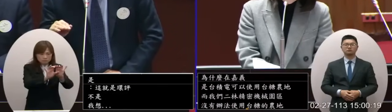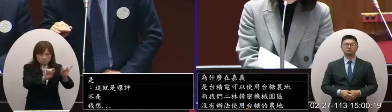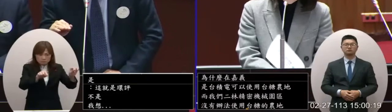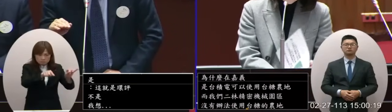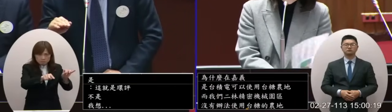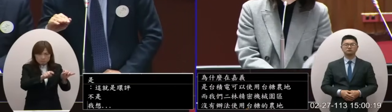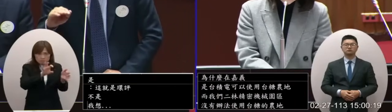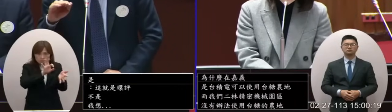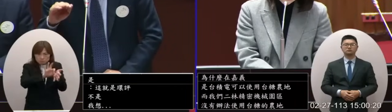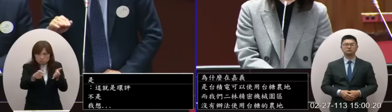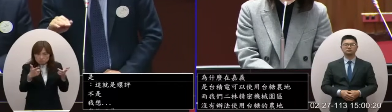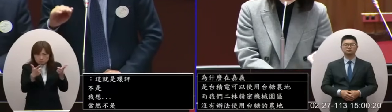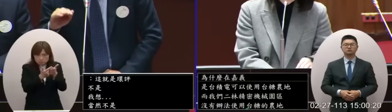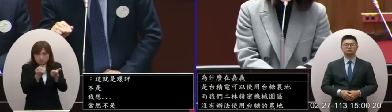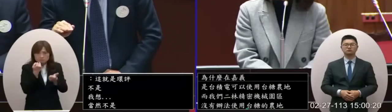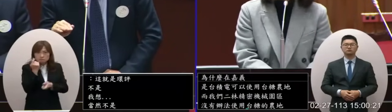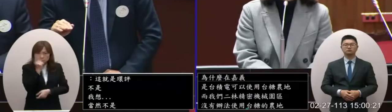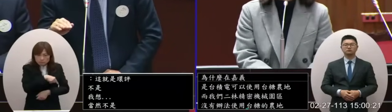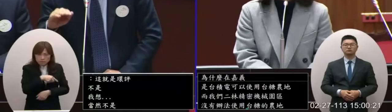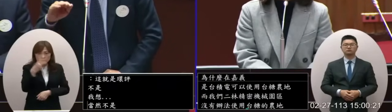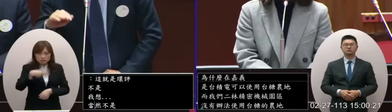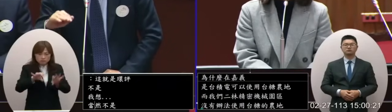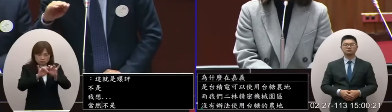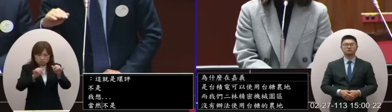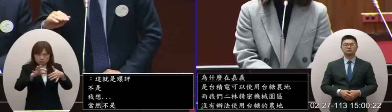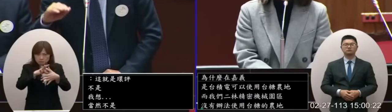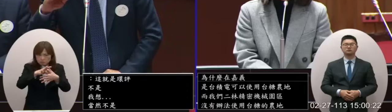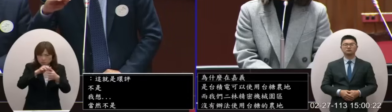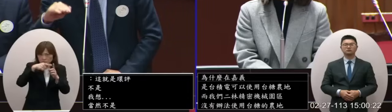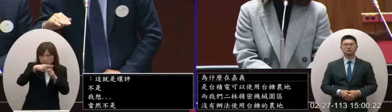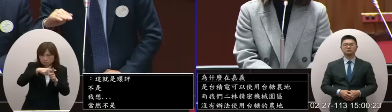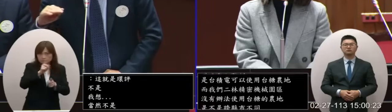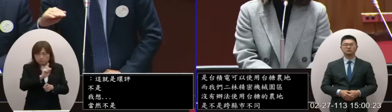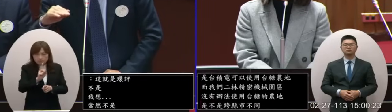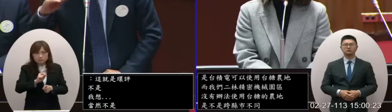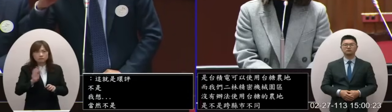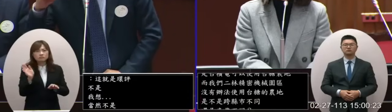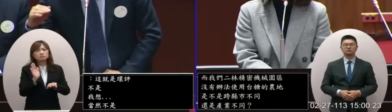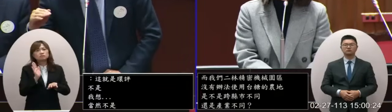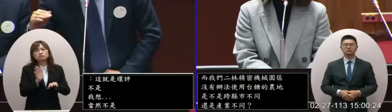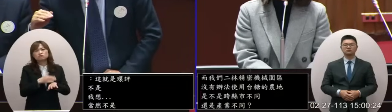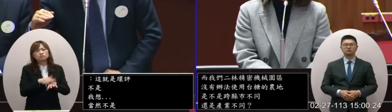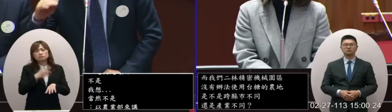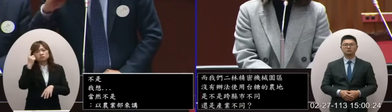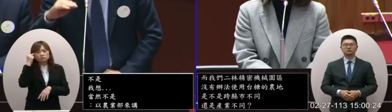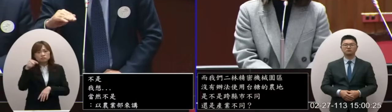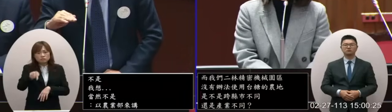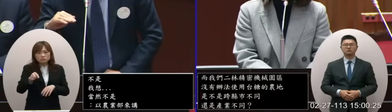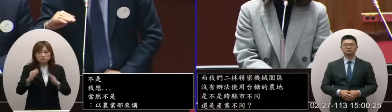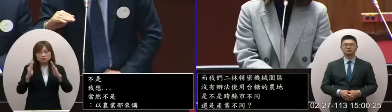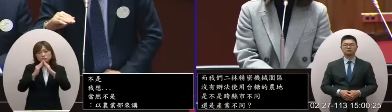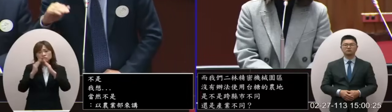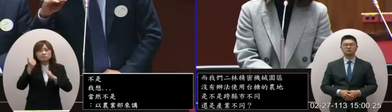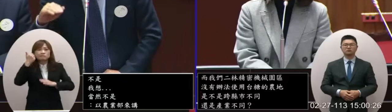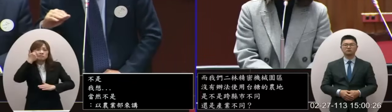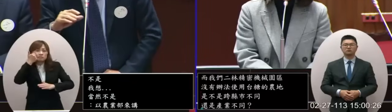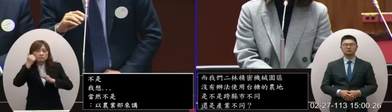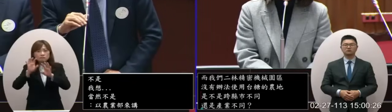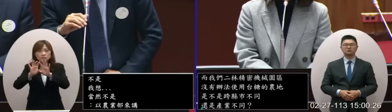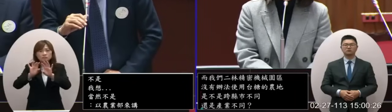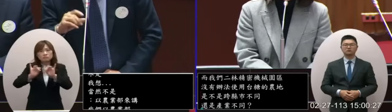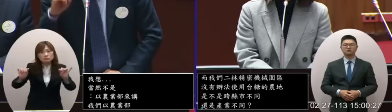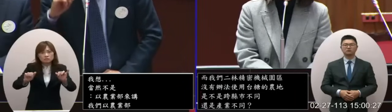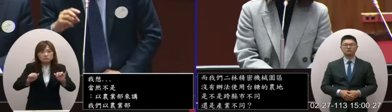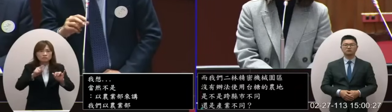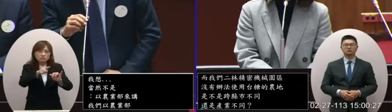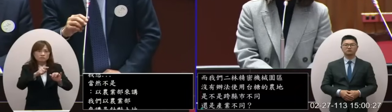可利用性，跟他土壤的质地，我们不会去管说地上物是台糖的土地，或是私人的土地，或是国有地的